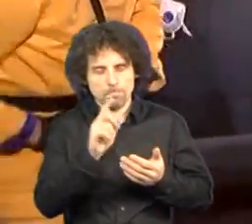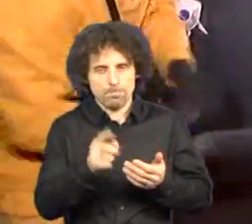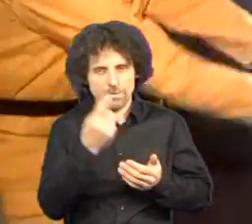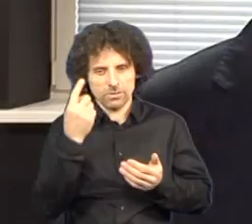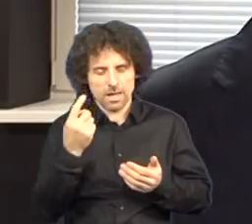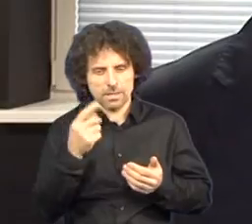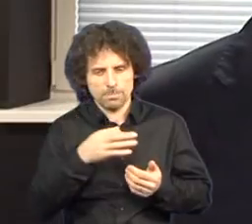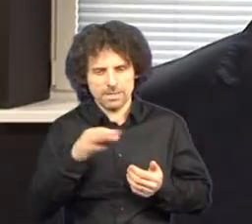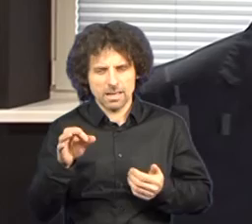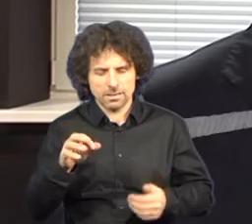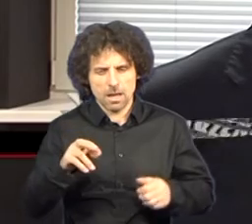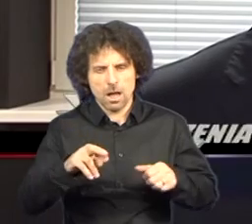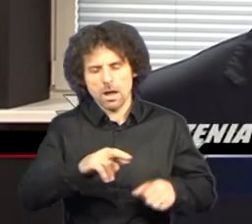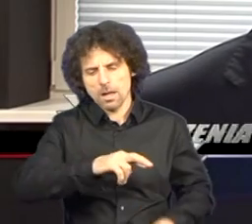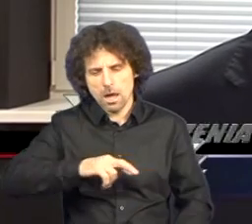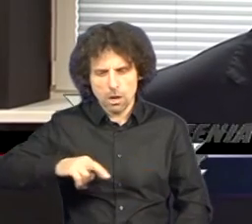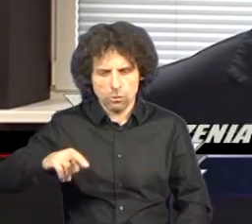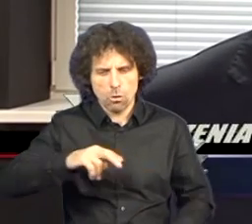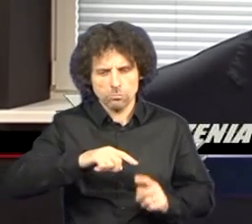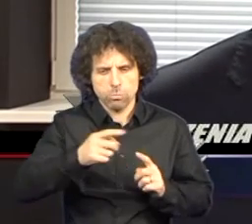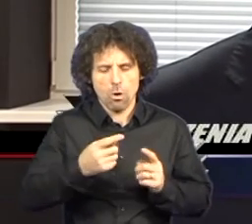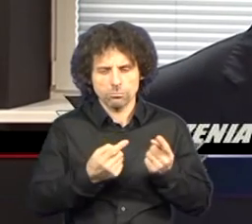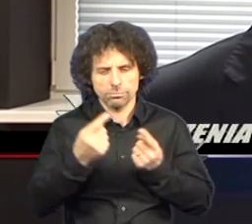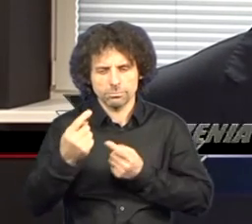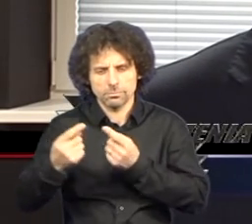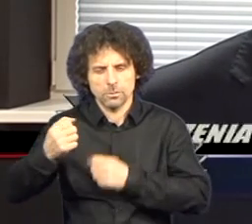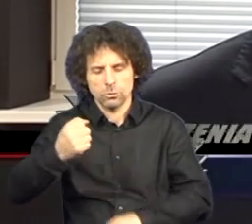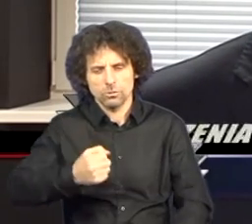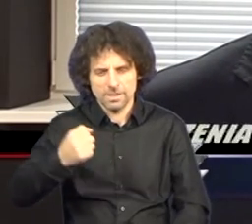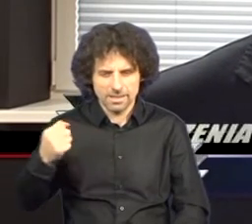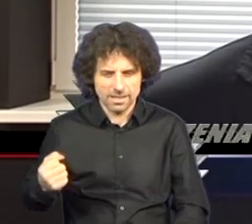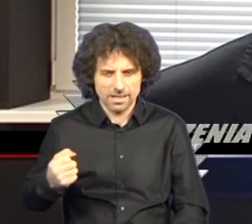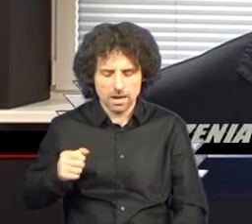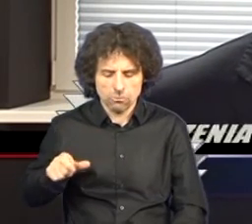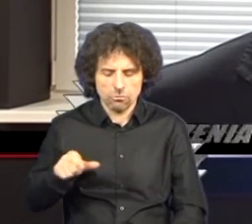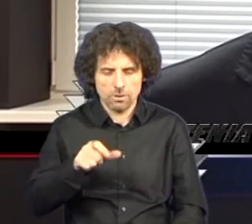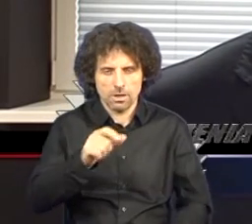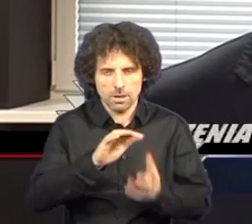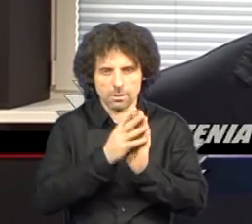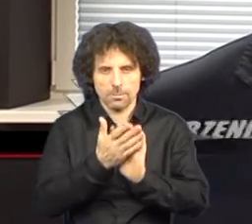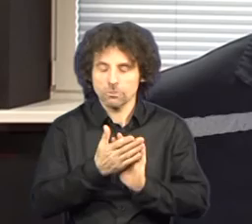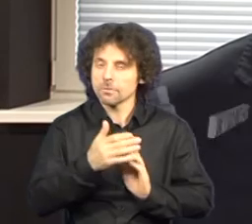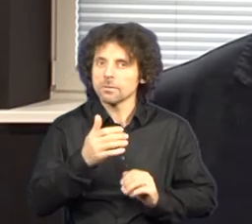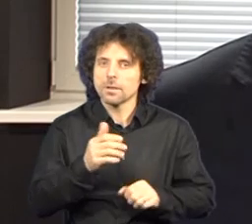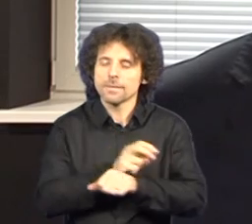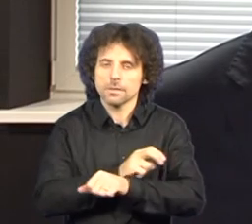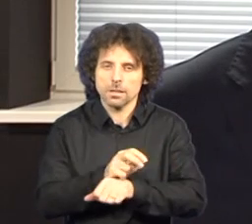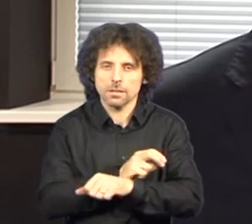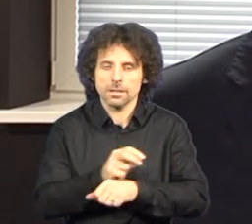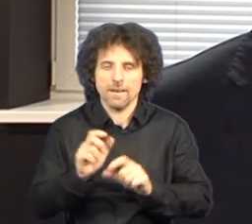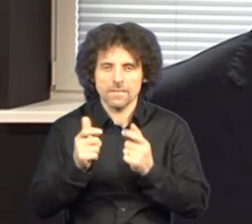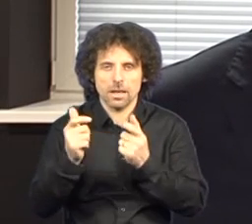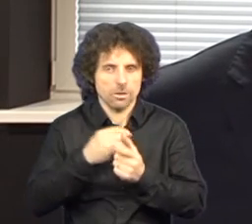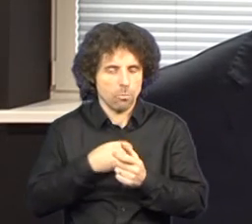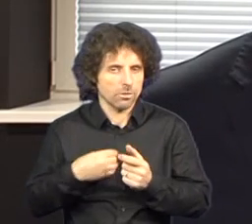specjalizacja regionu, ta postindustrialna turystyka, szlak zabytków techniki to unikatowe wydarzenie na skalę